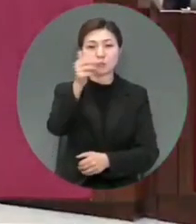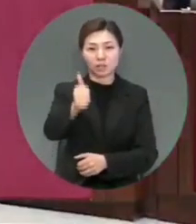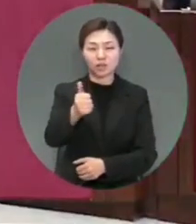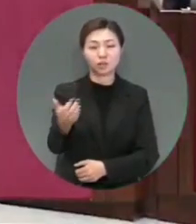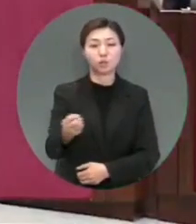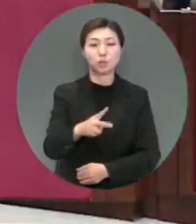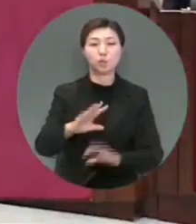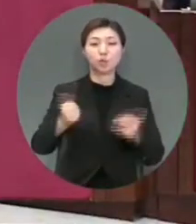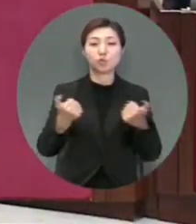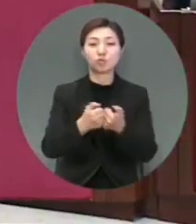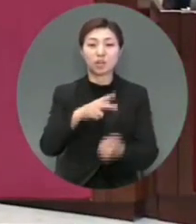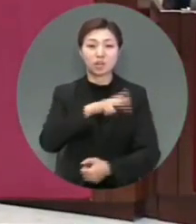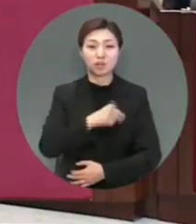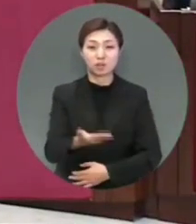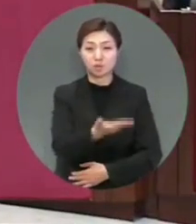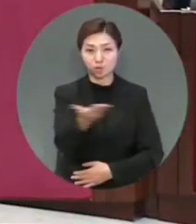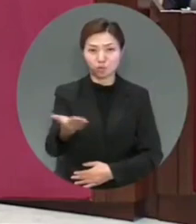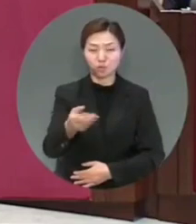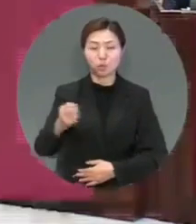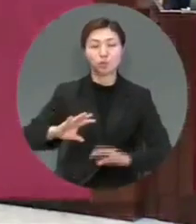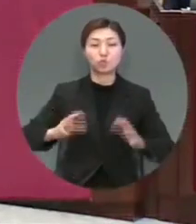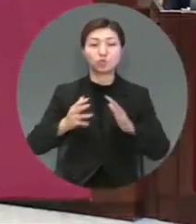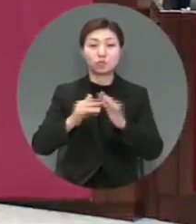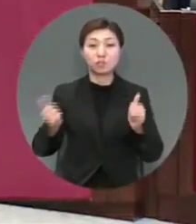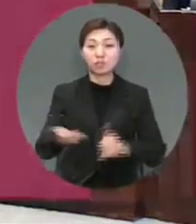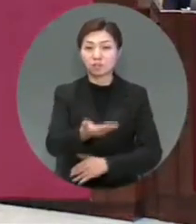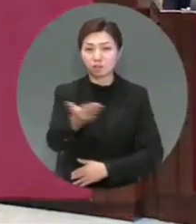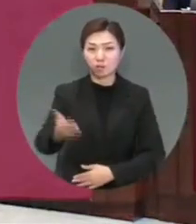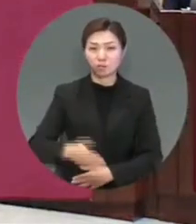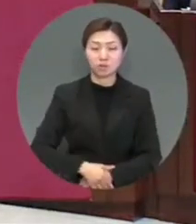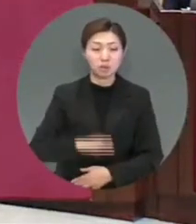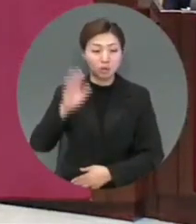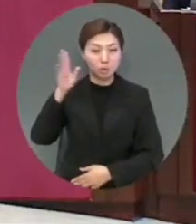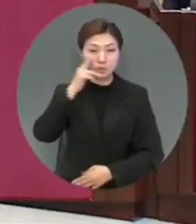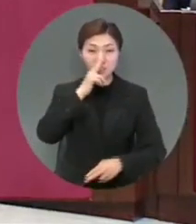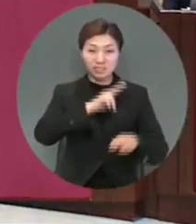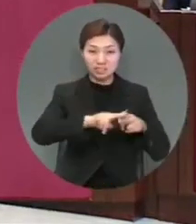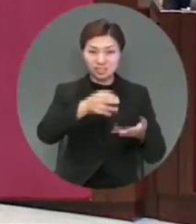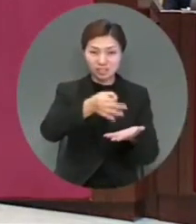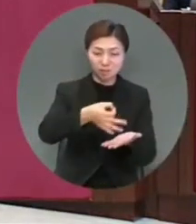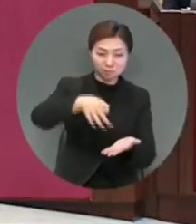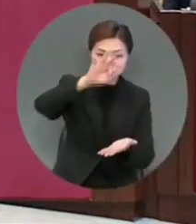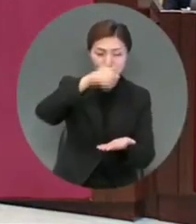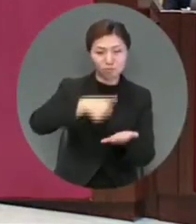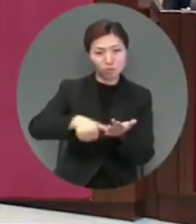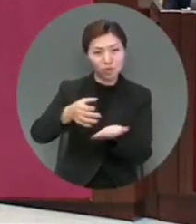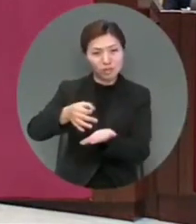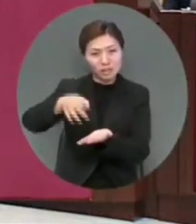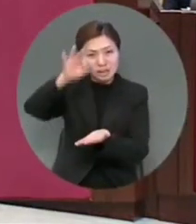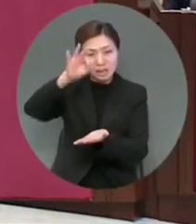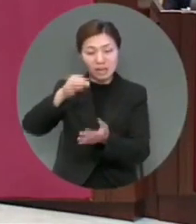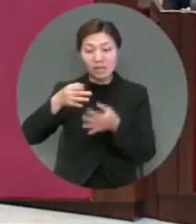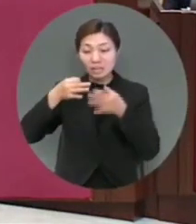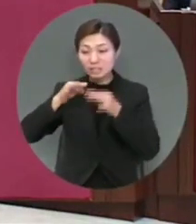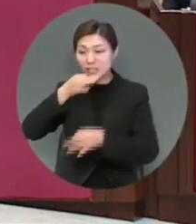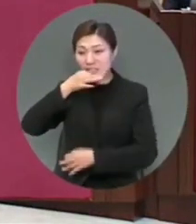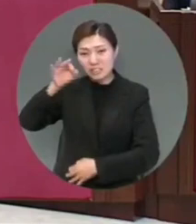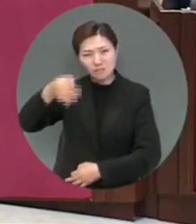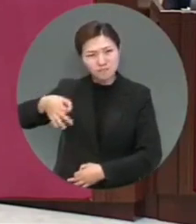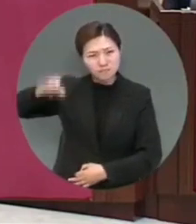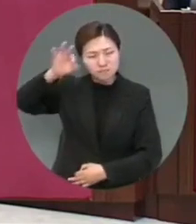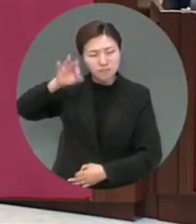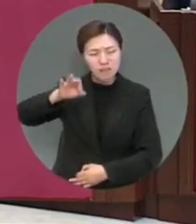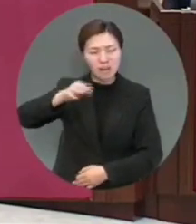고유가, 고금리, 고물가로 민생의 어려움이 가중되고 있습니다. 정부가